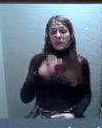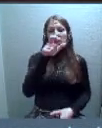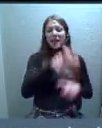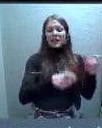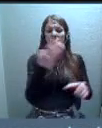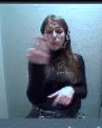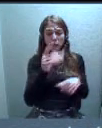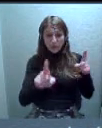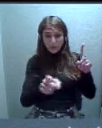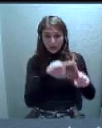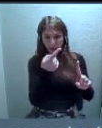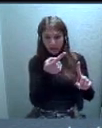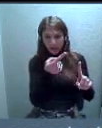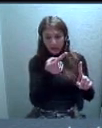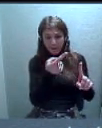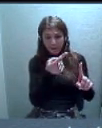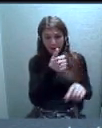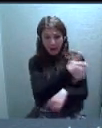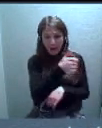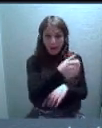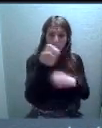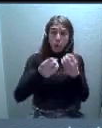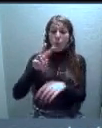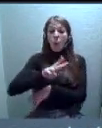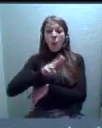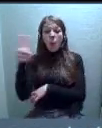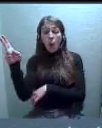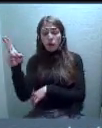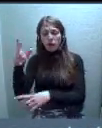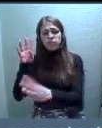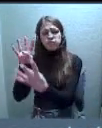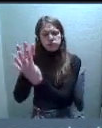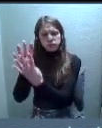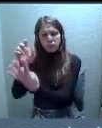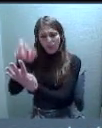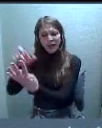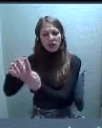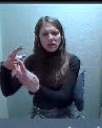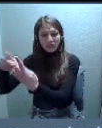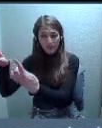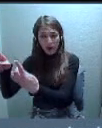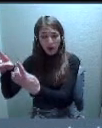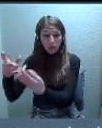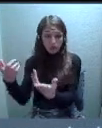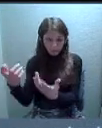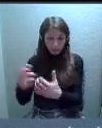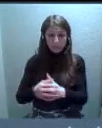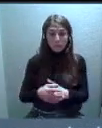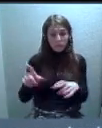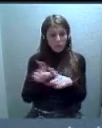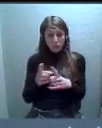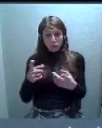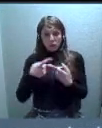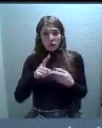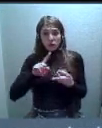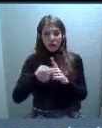côtoient la singularité, et puis s'y trouvent bien, n'ont plus de réflexes